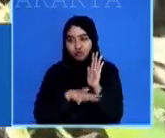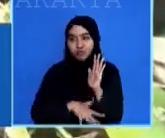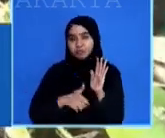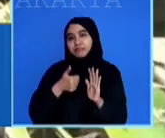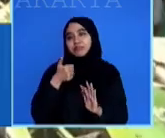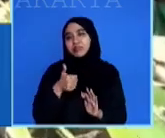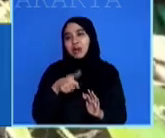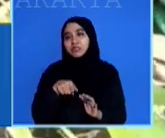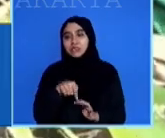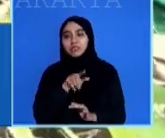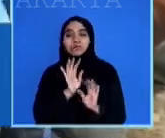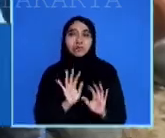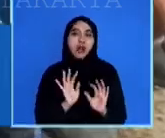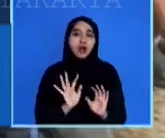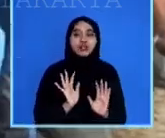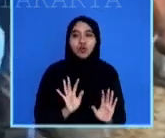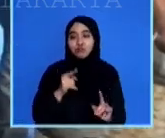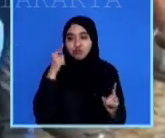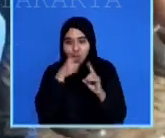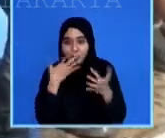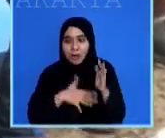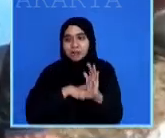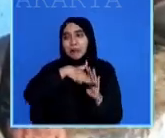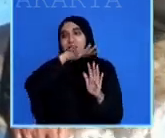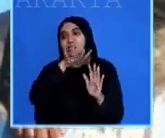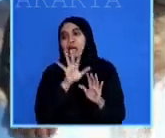sementara dilakukan guna mengantisipasi banjir datang lagi